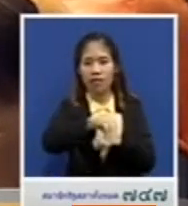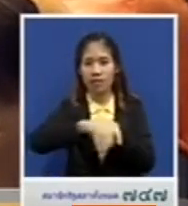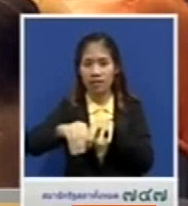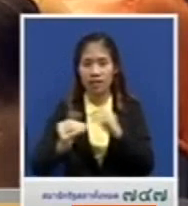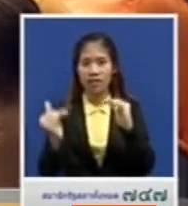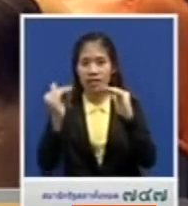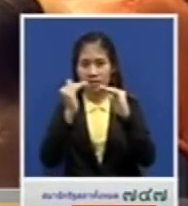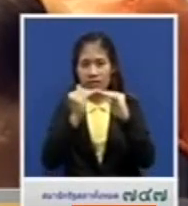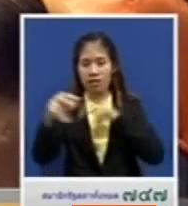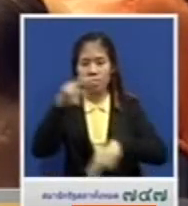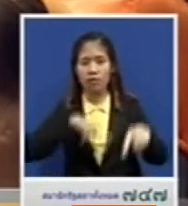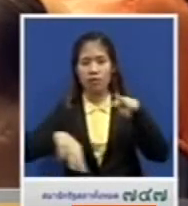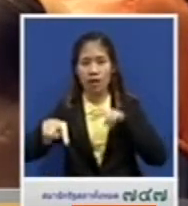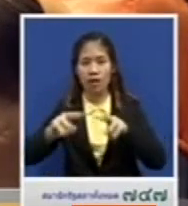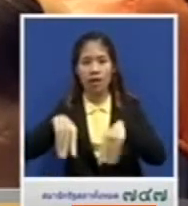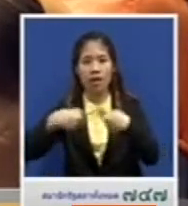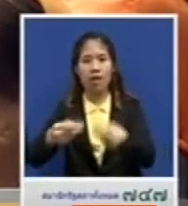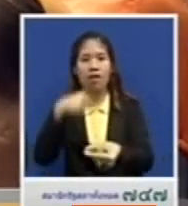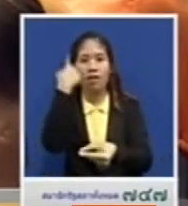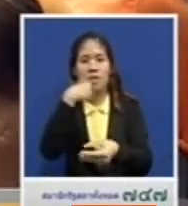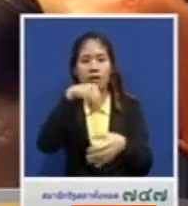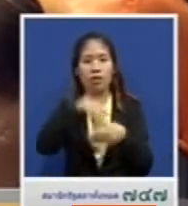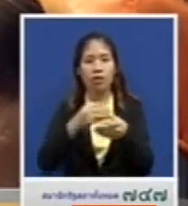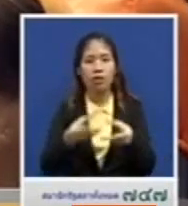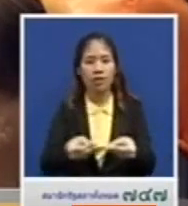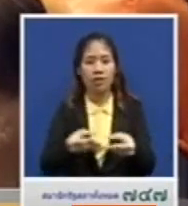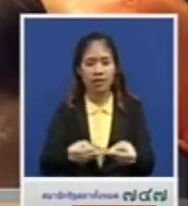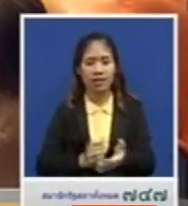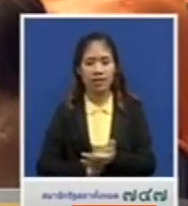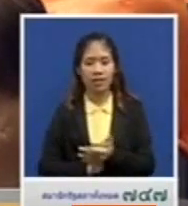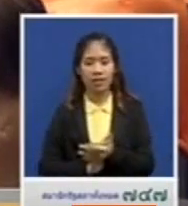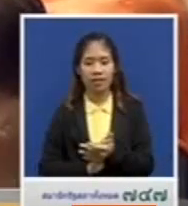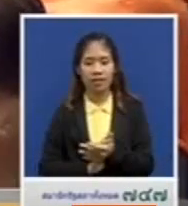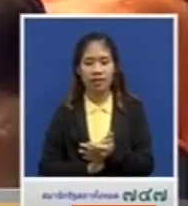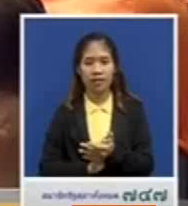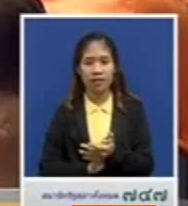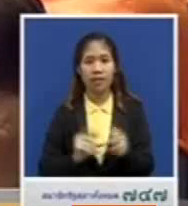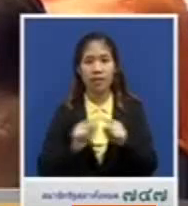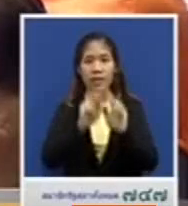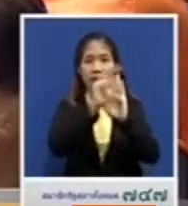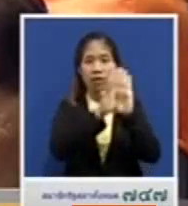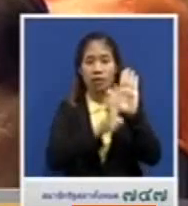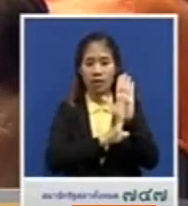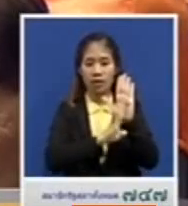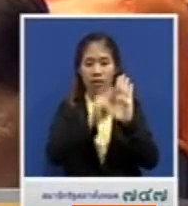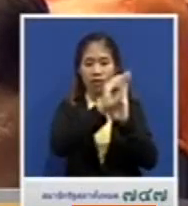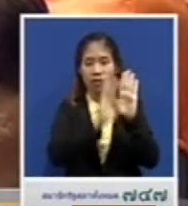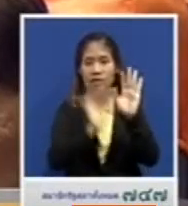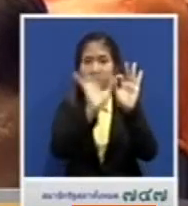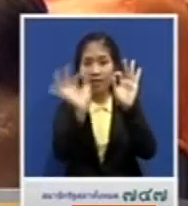ถือครองให้กับผู้ที่อยู่ในพื้นที่ที่ไม่ได้ลุกล้ำเป็นนโยบายที่เขียนบ